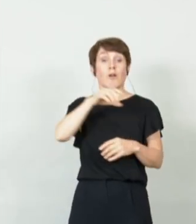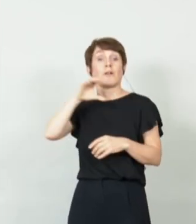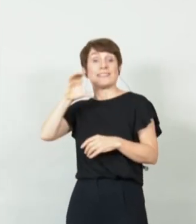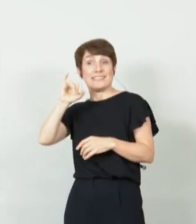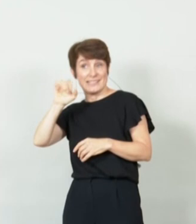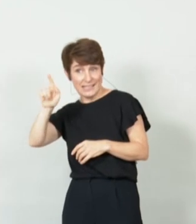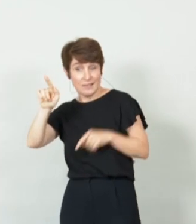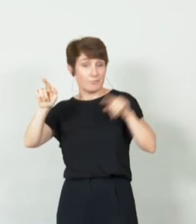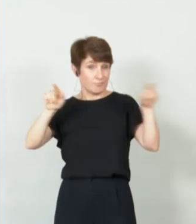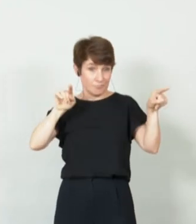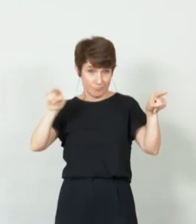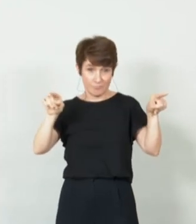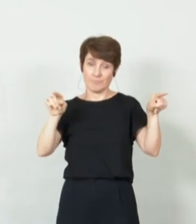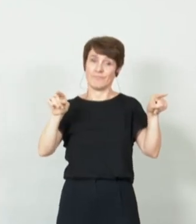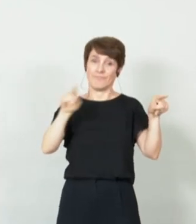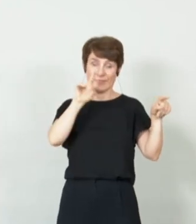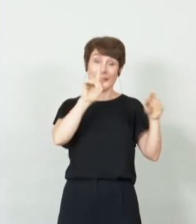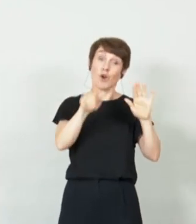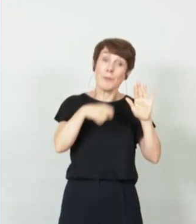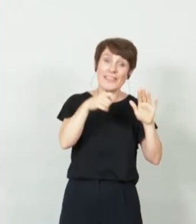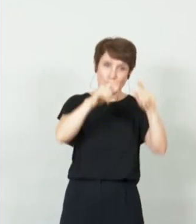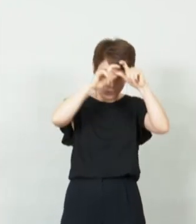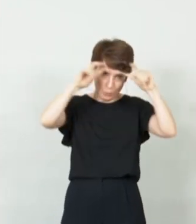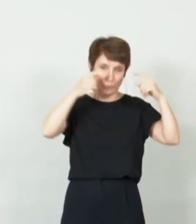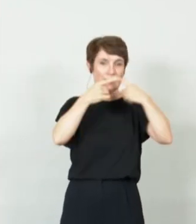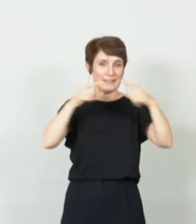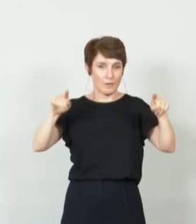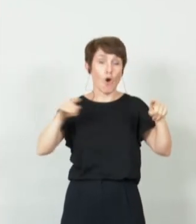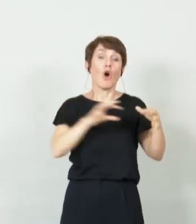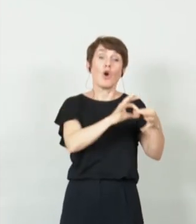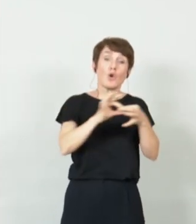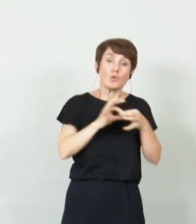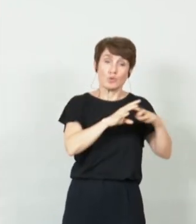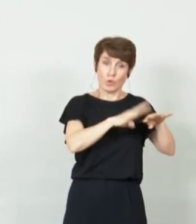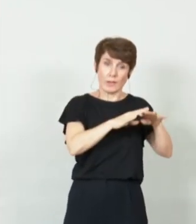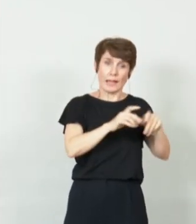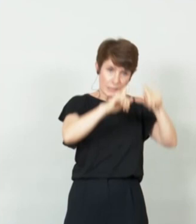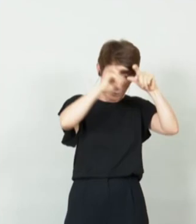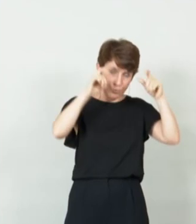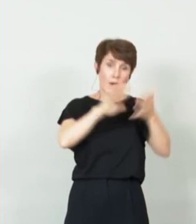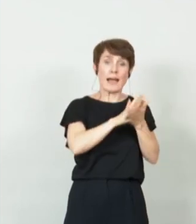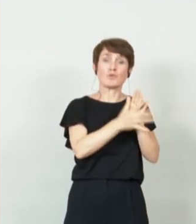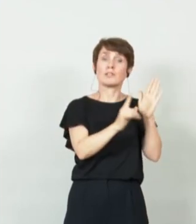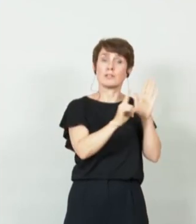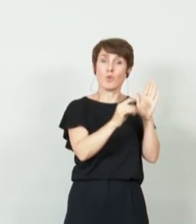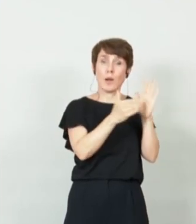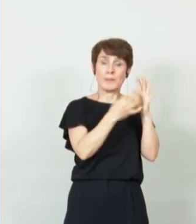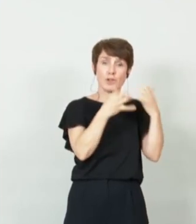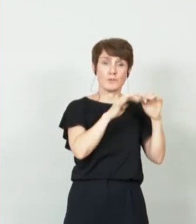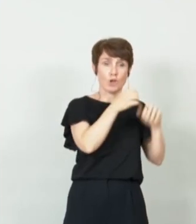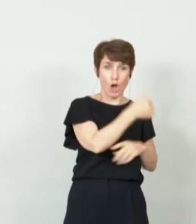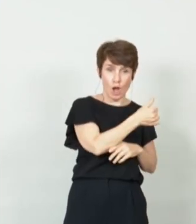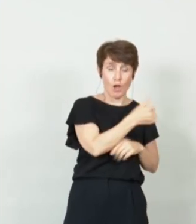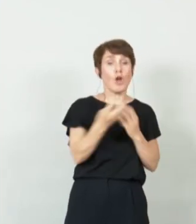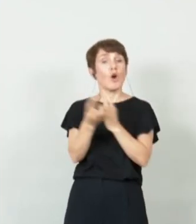et les conseils citoyens indépendants sont de nature différente les unions de quartier sont des associations de loi 1901 quand les conseils citoyens